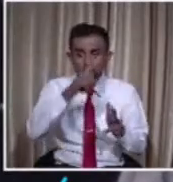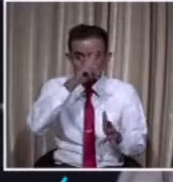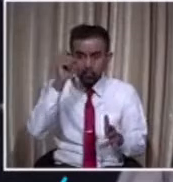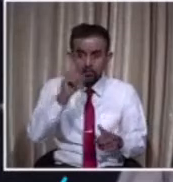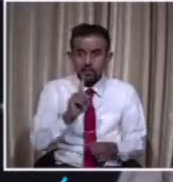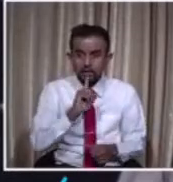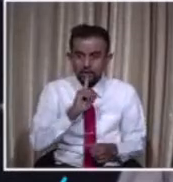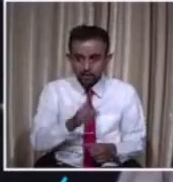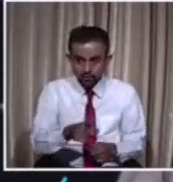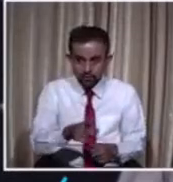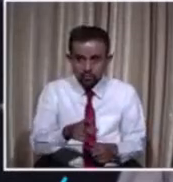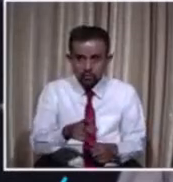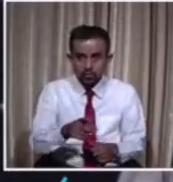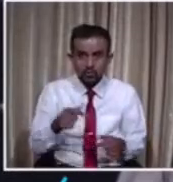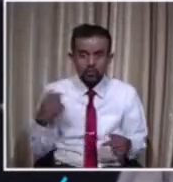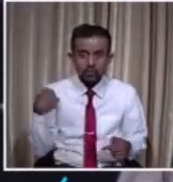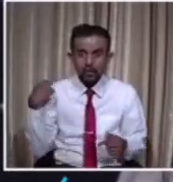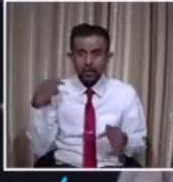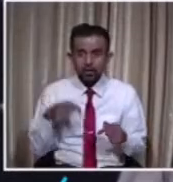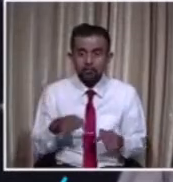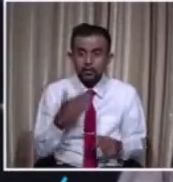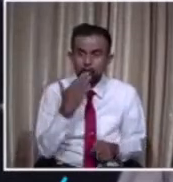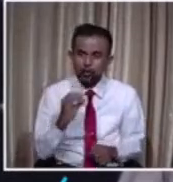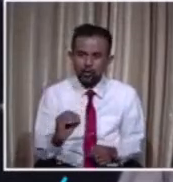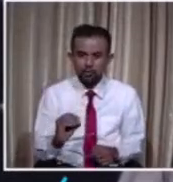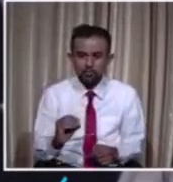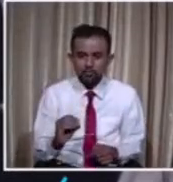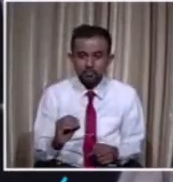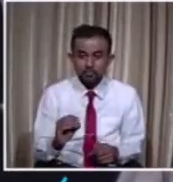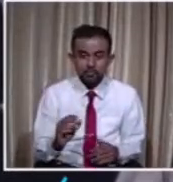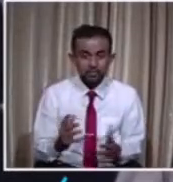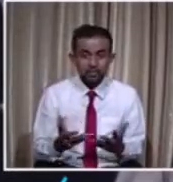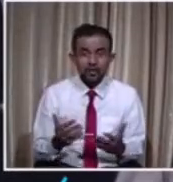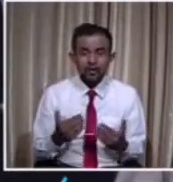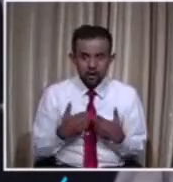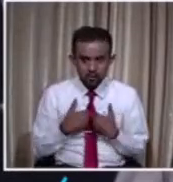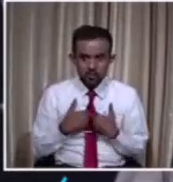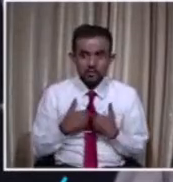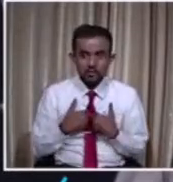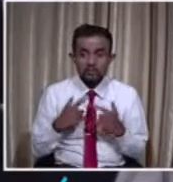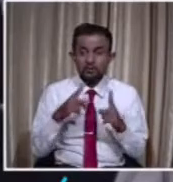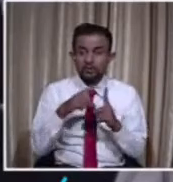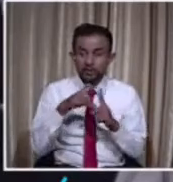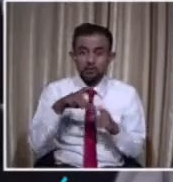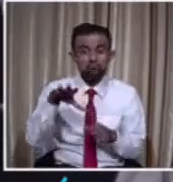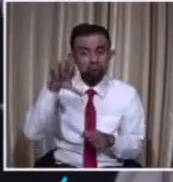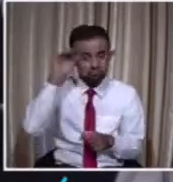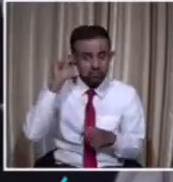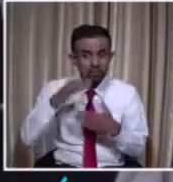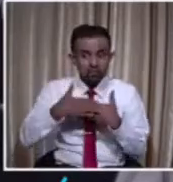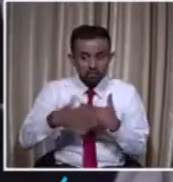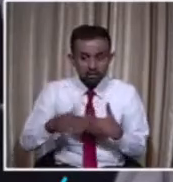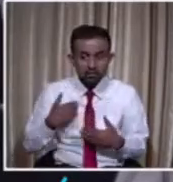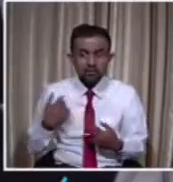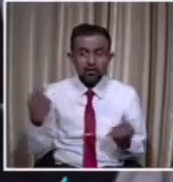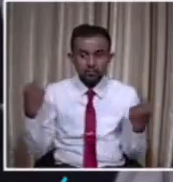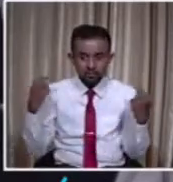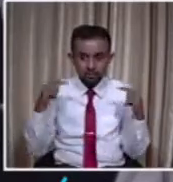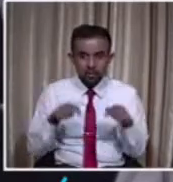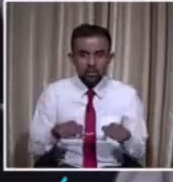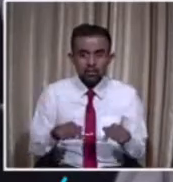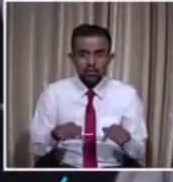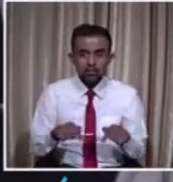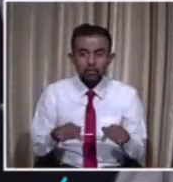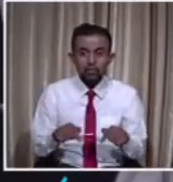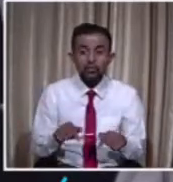කිව්වා මෙතන අපි ඇවිල්ලා තින්නේ මොන්ටිසෝරි ගිහිල්ලා නෙවෙයි, අපිත් යම් අධ්‍යාපනයක් ලැබලා අධ්‍යක්ීමක් ඇවිල්ලා තින්නේ. කෝ